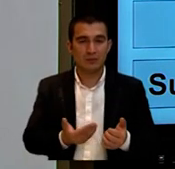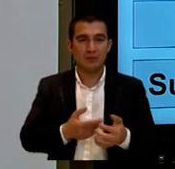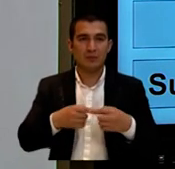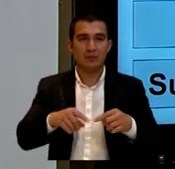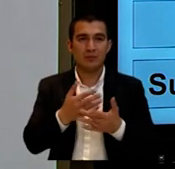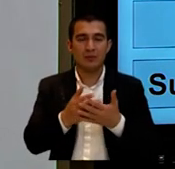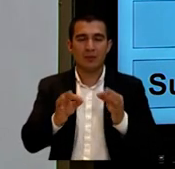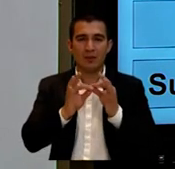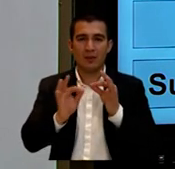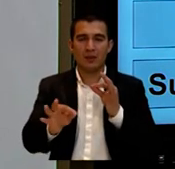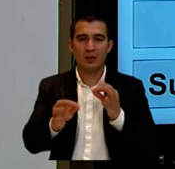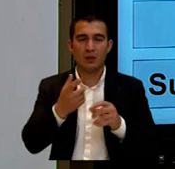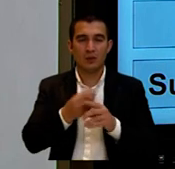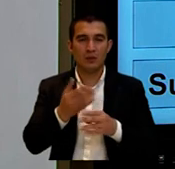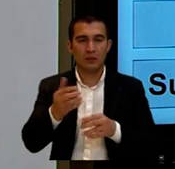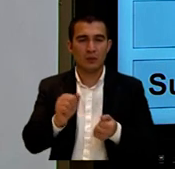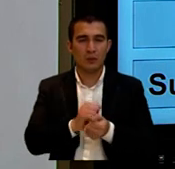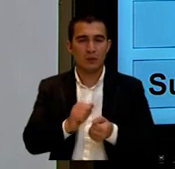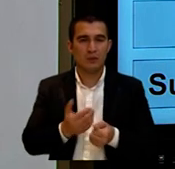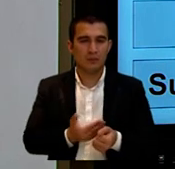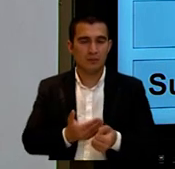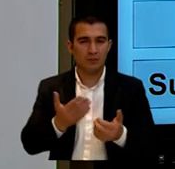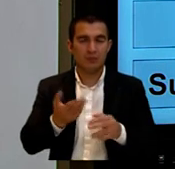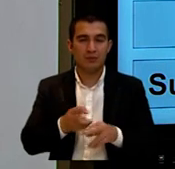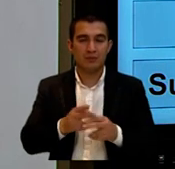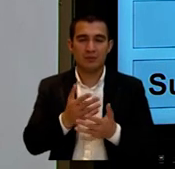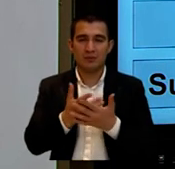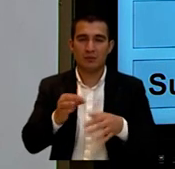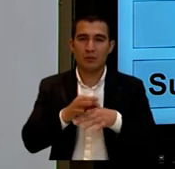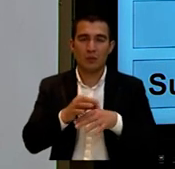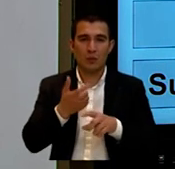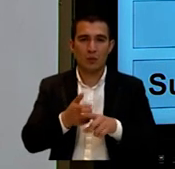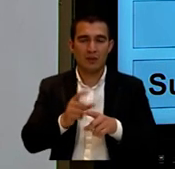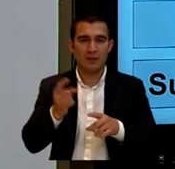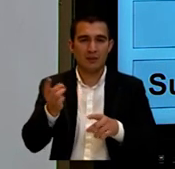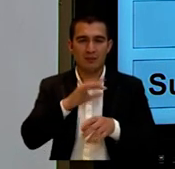юпқа тәрі қопламының пайда болышы. Бұй түйрі қызмын тәңгәчелер